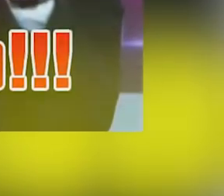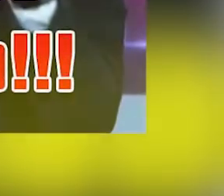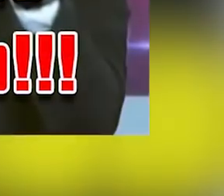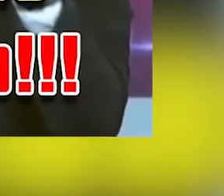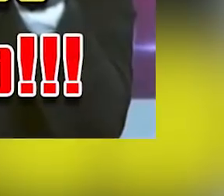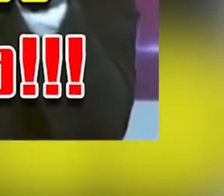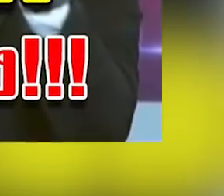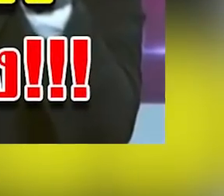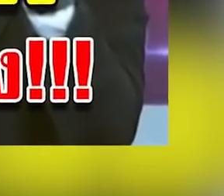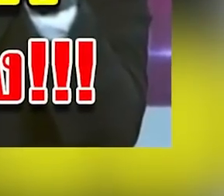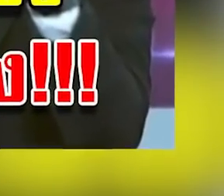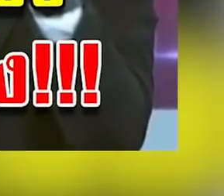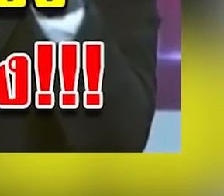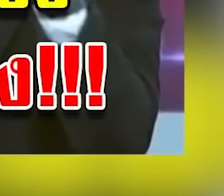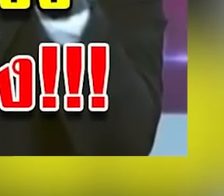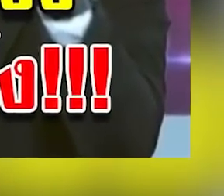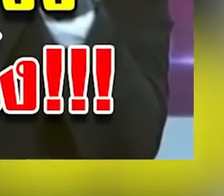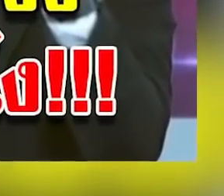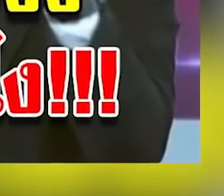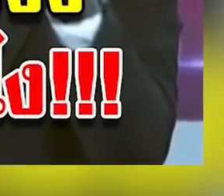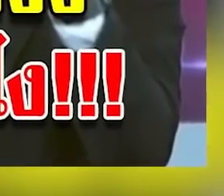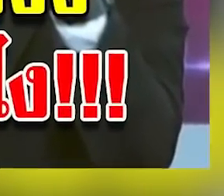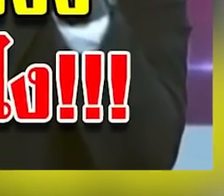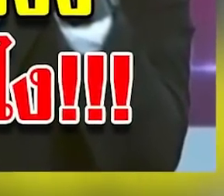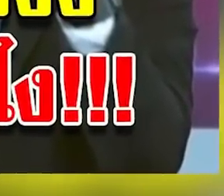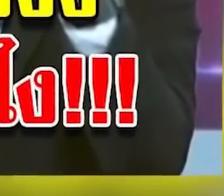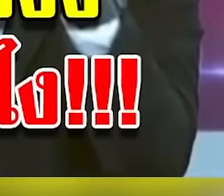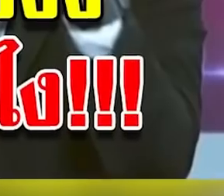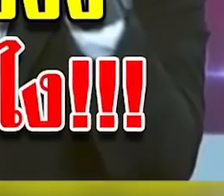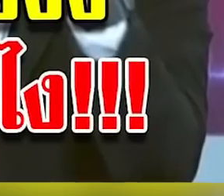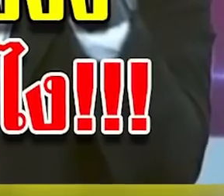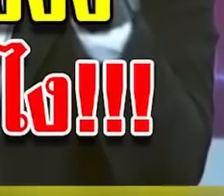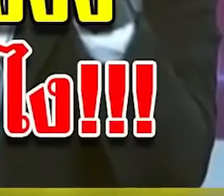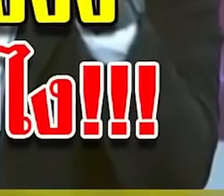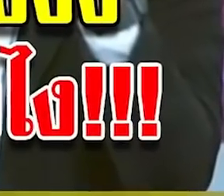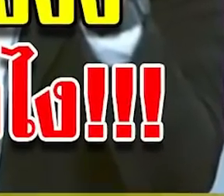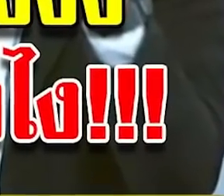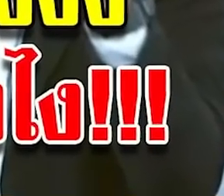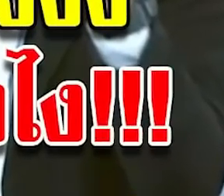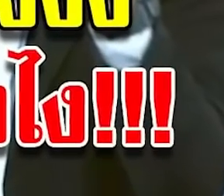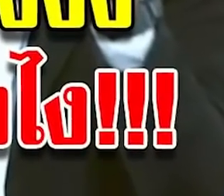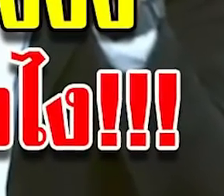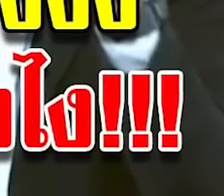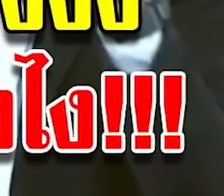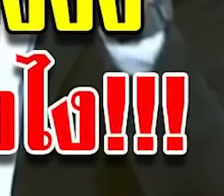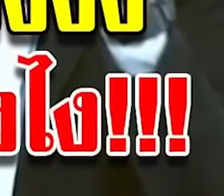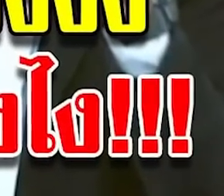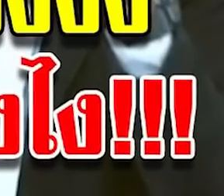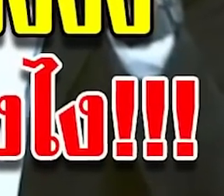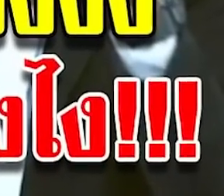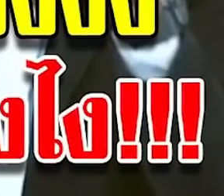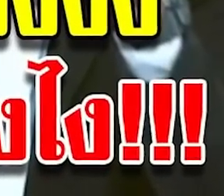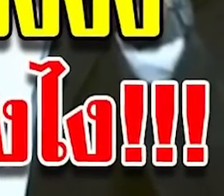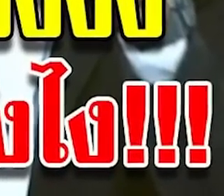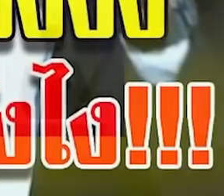สวัสดีค่ะขอต้อนรับท่านผู้ชมเข้าสู่ข่าวเด่นข่าวเด็ดหนุ่มกรรชัยเจอกับตัวเองยังงงร้านผมจะต้องกรอกยังไงจากกร